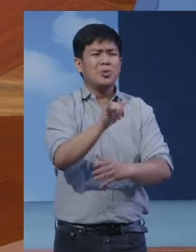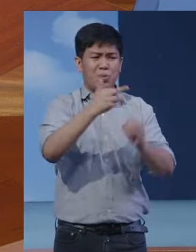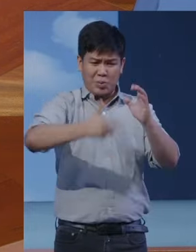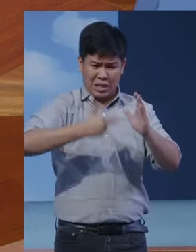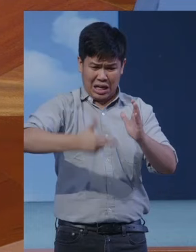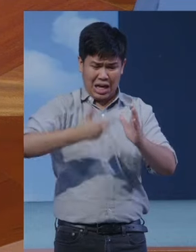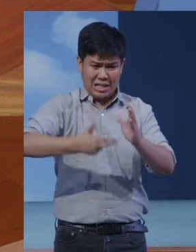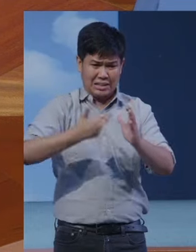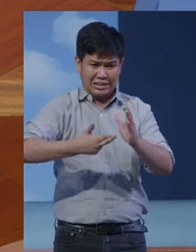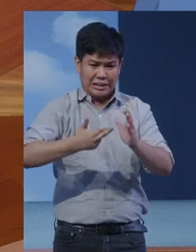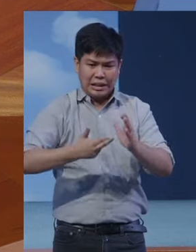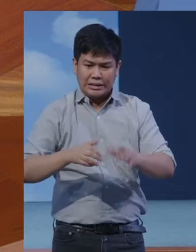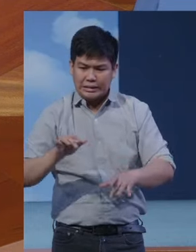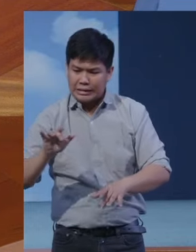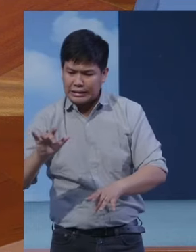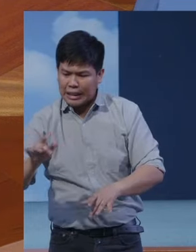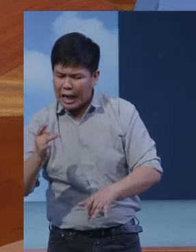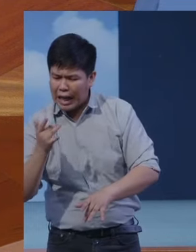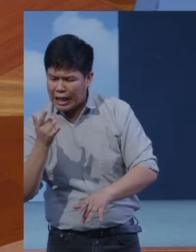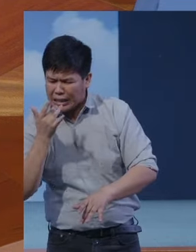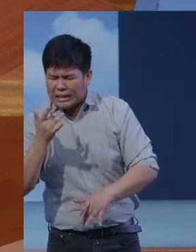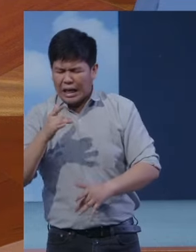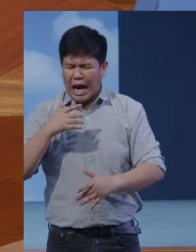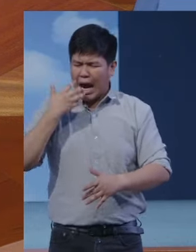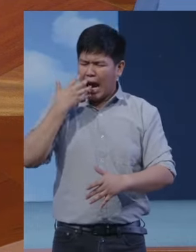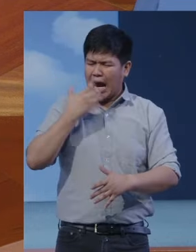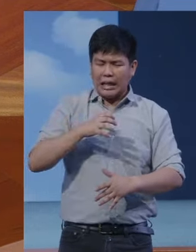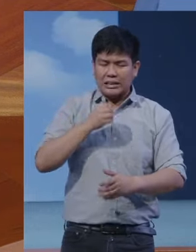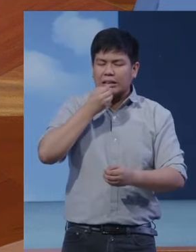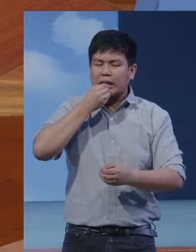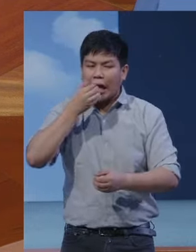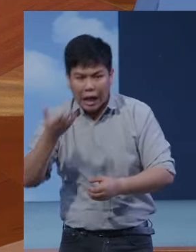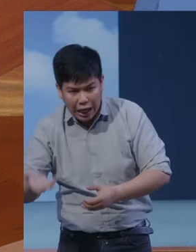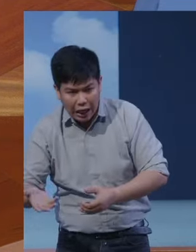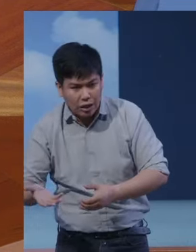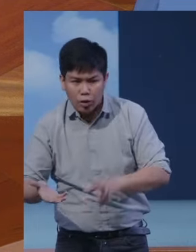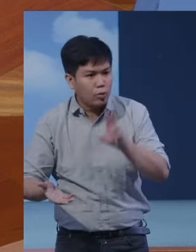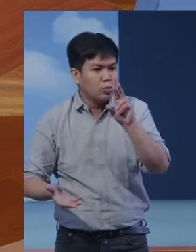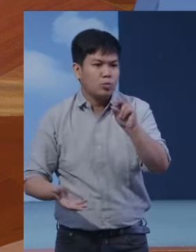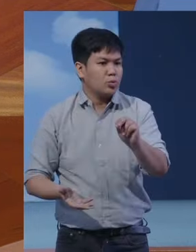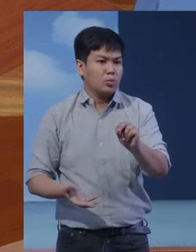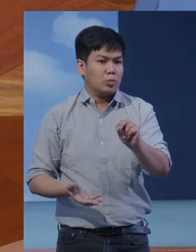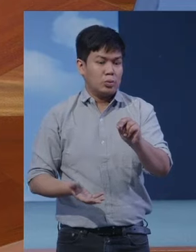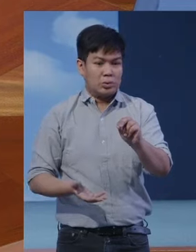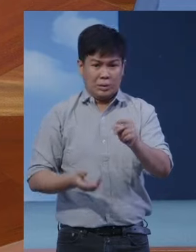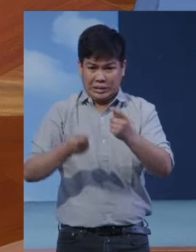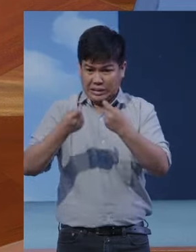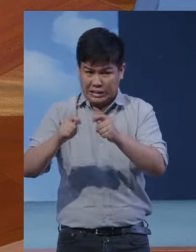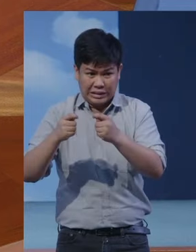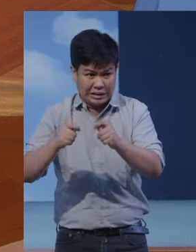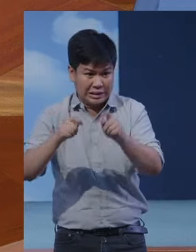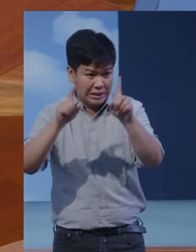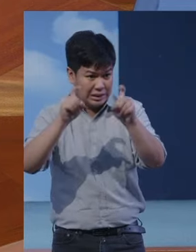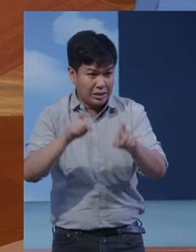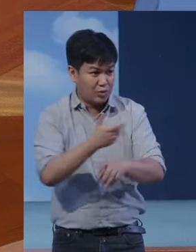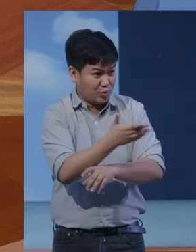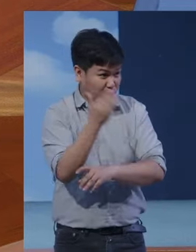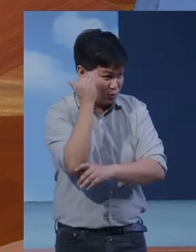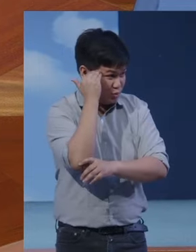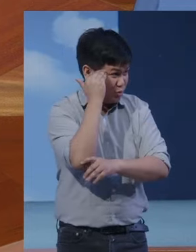iyong isusubo at kapag napaso ka iyong iluluwa narinig niyo na ba yon sa mga lolo't lolo